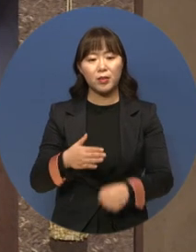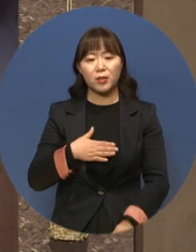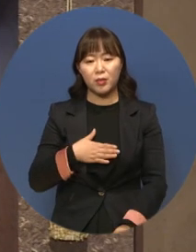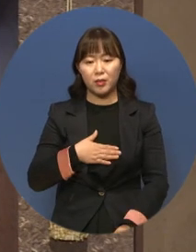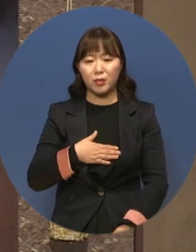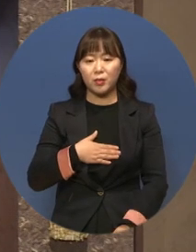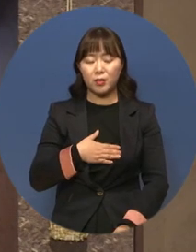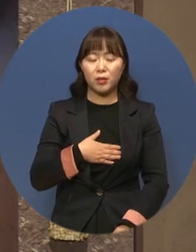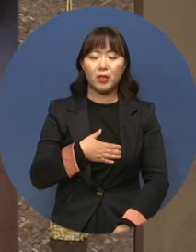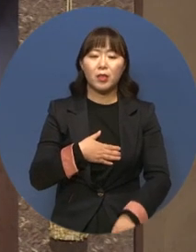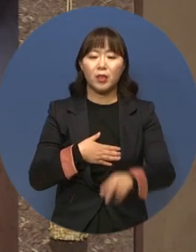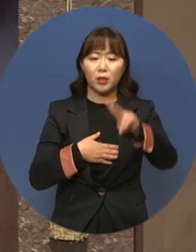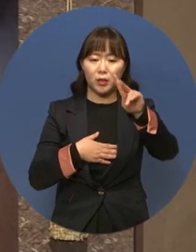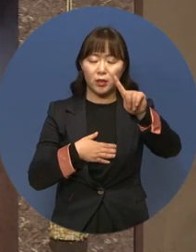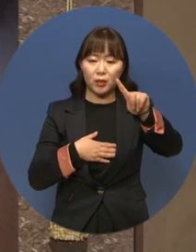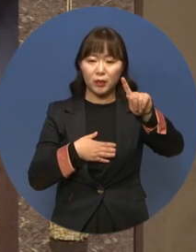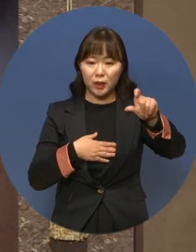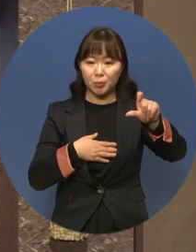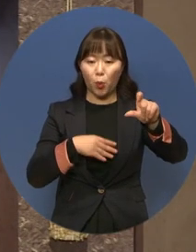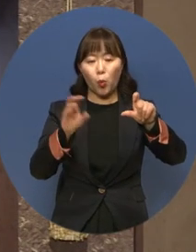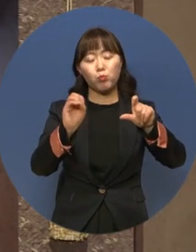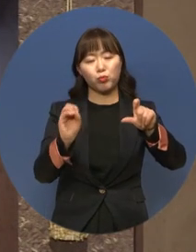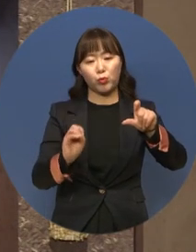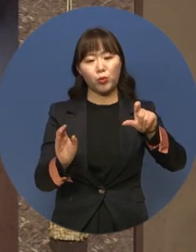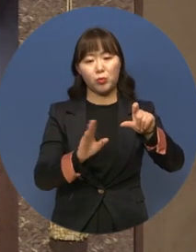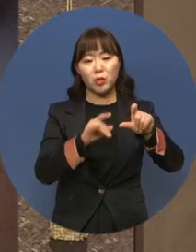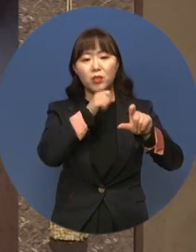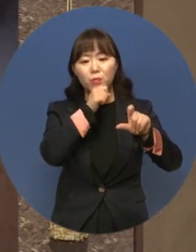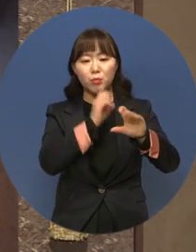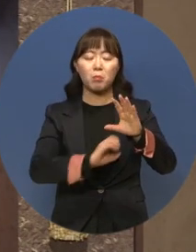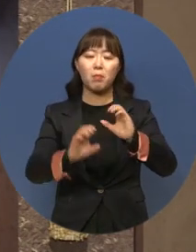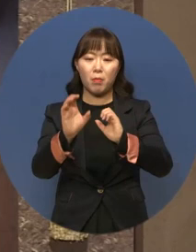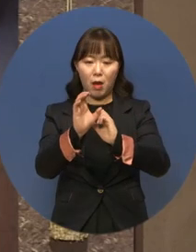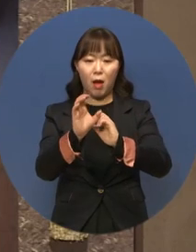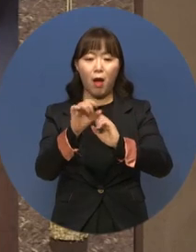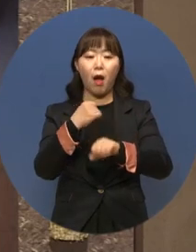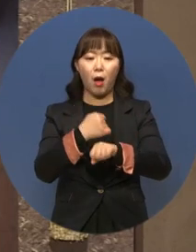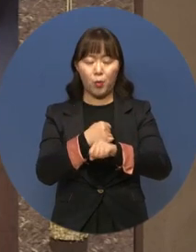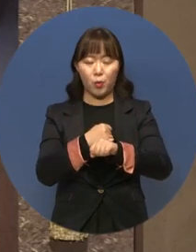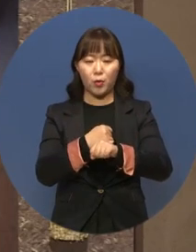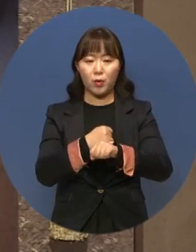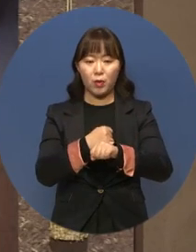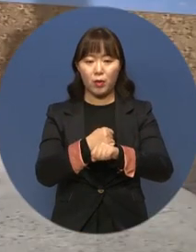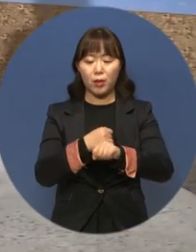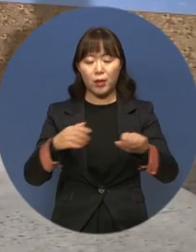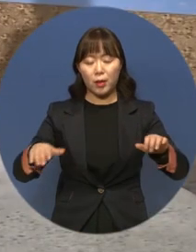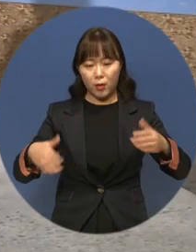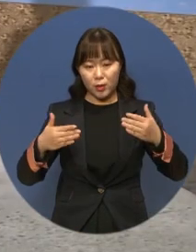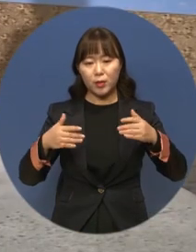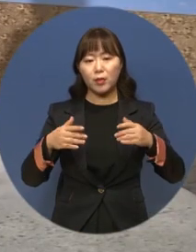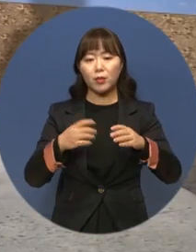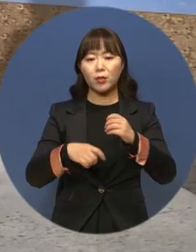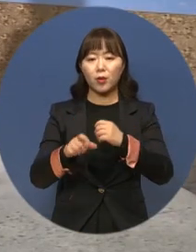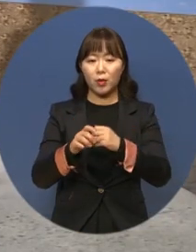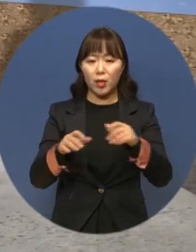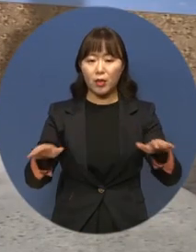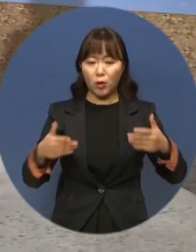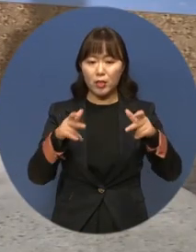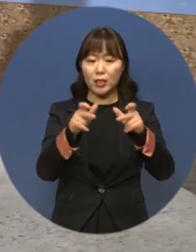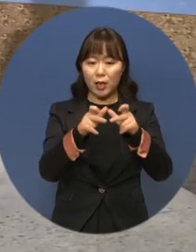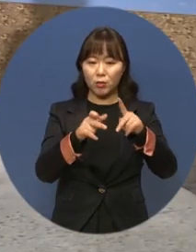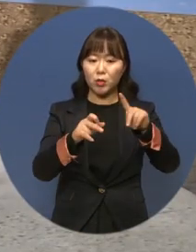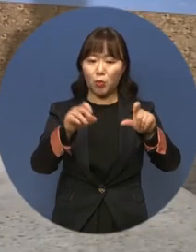이제 그 15%의 가산점을 적용을 하게 하고 네. 그렇죠. 더 많은 경증